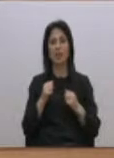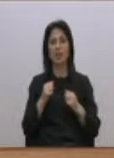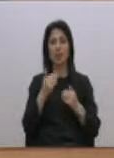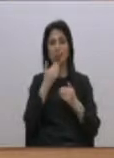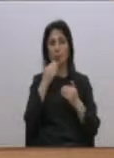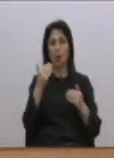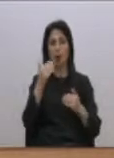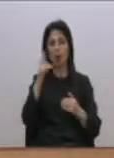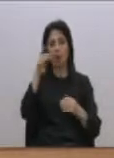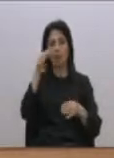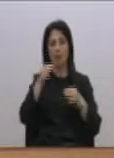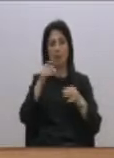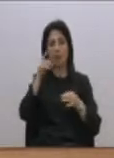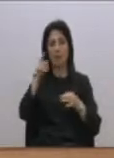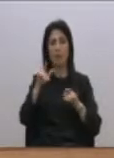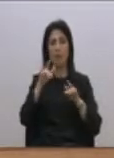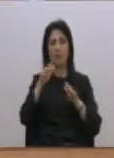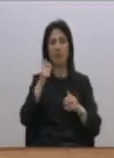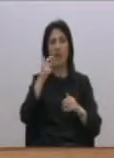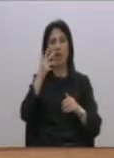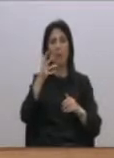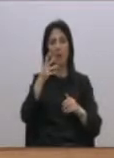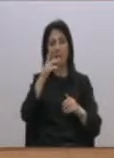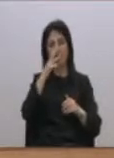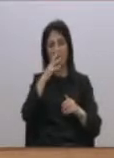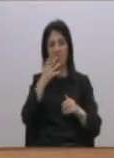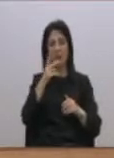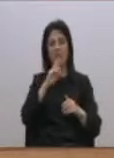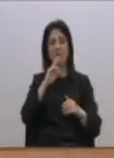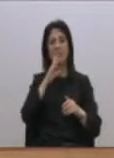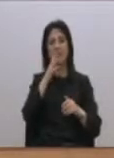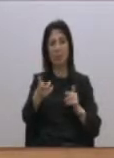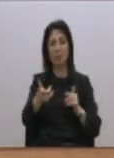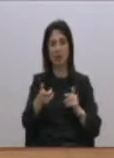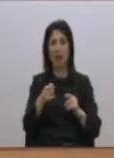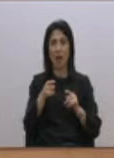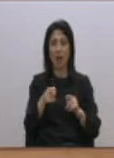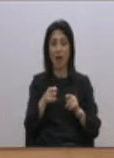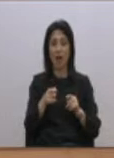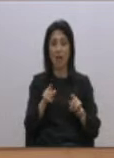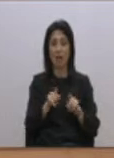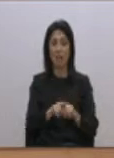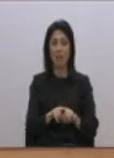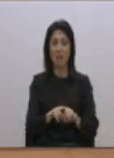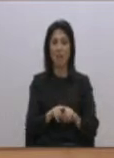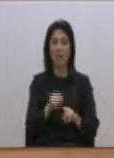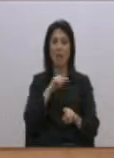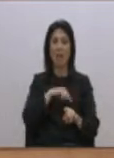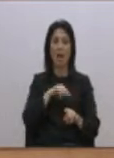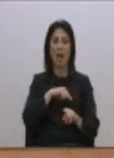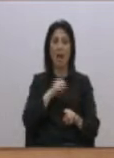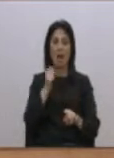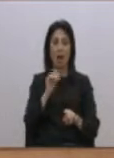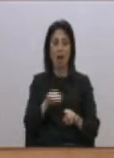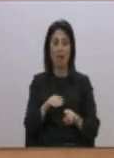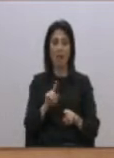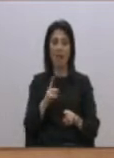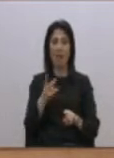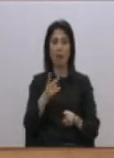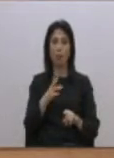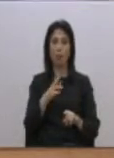ბოლო ინსტანციის სასამართლო ამ საქმეზე რამდენიმე თვის თუ რამდენიმე წლის შემდეგ. ესეთი ხასიათის აქტები რატო